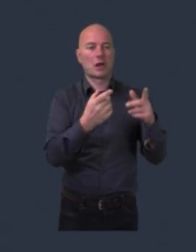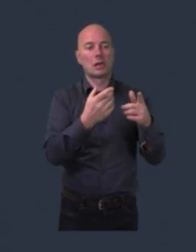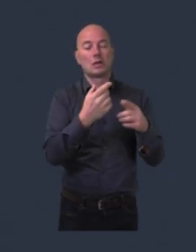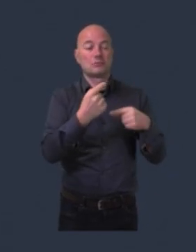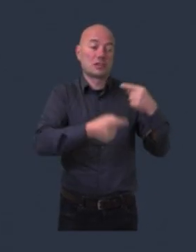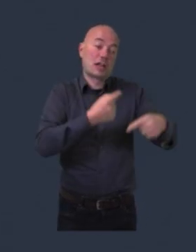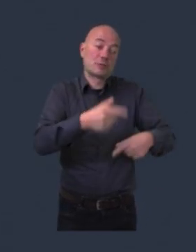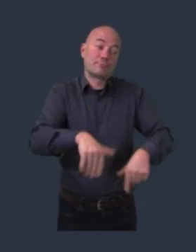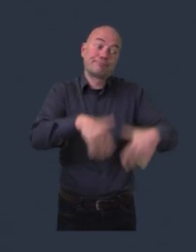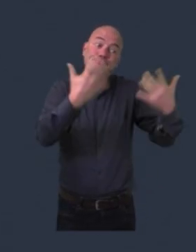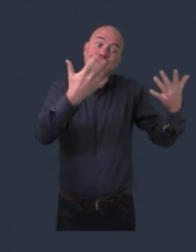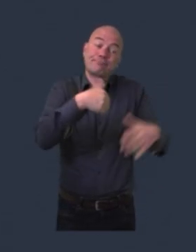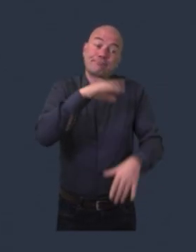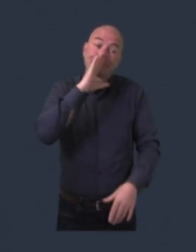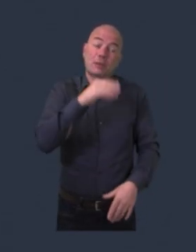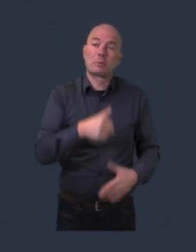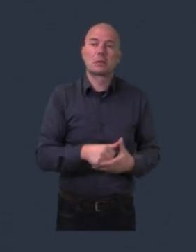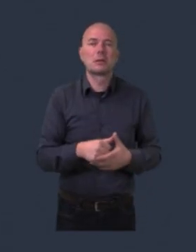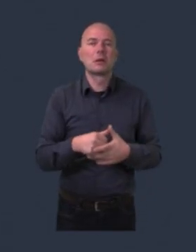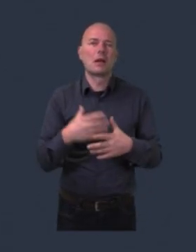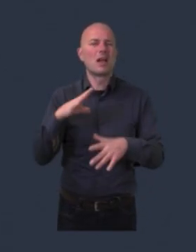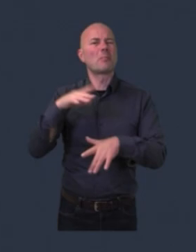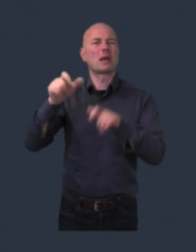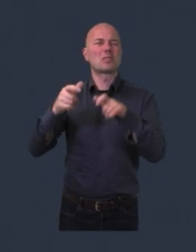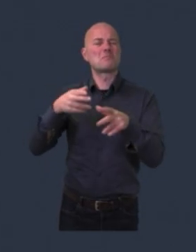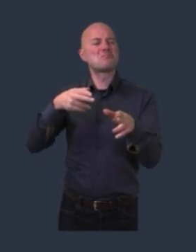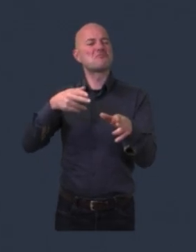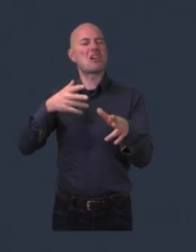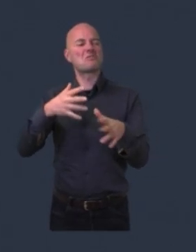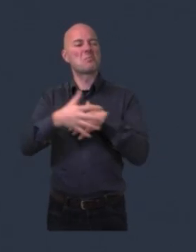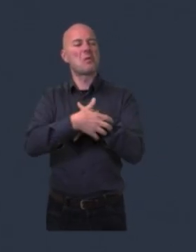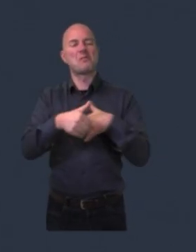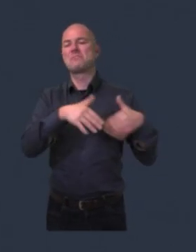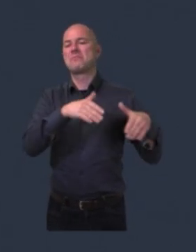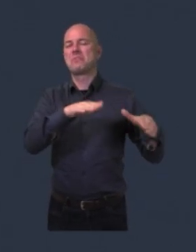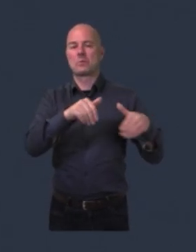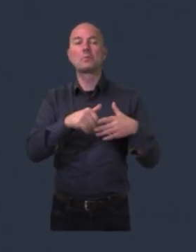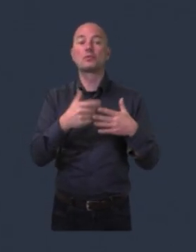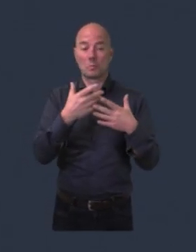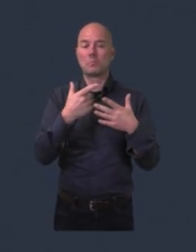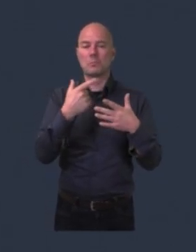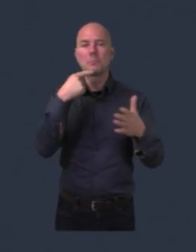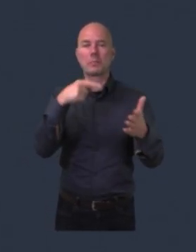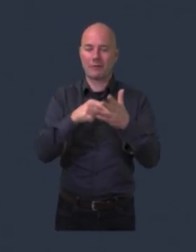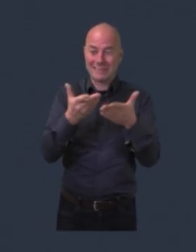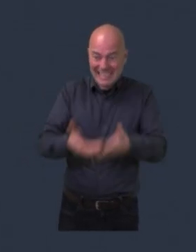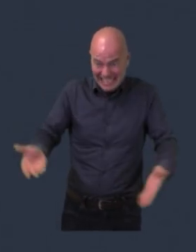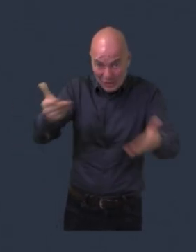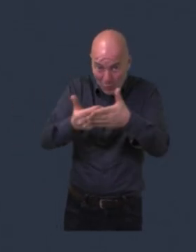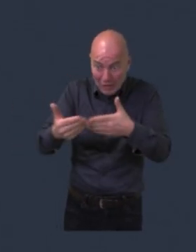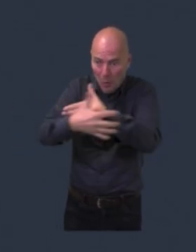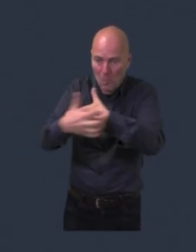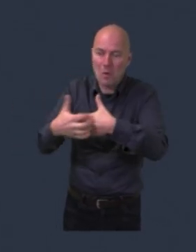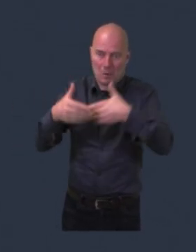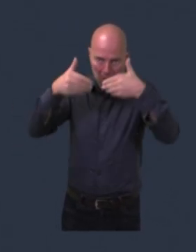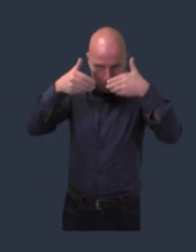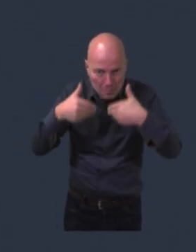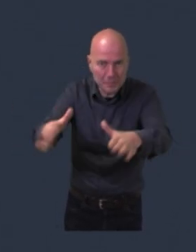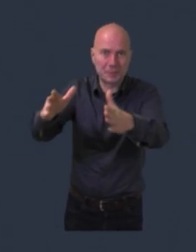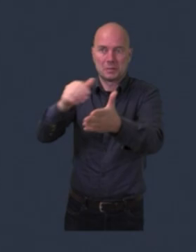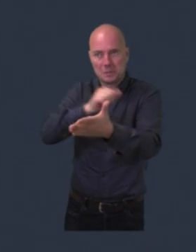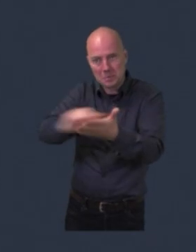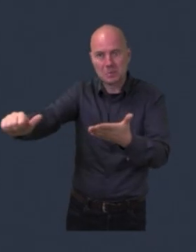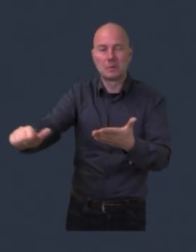à la chasse aux pauvres que certains proposent, nous préférons faire la chasse à la pauvreté. Sur le terrain, nous constatons la réalité du marché du travail. La